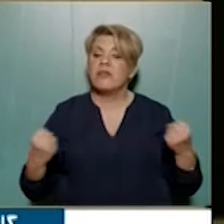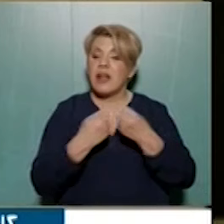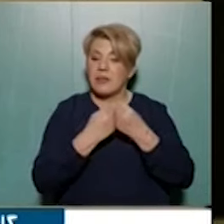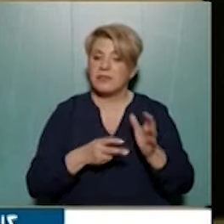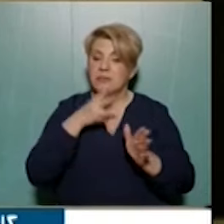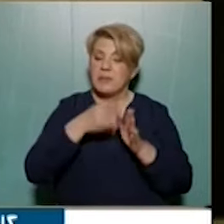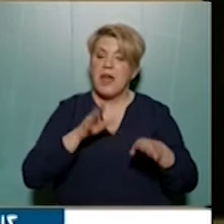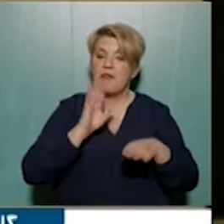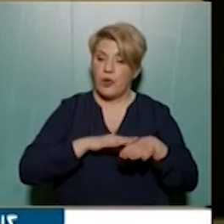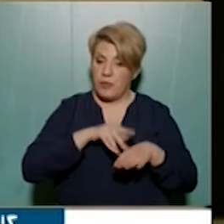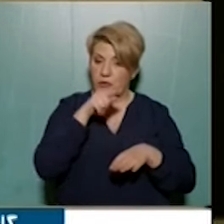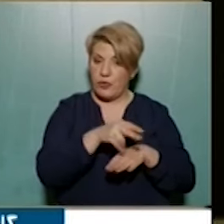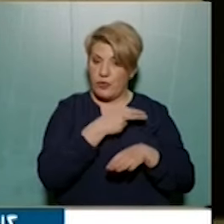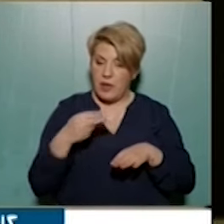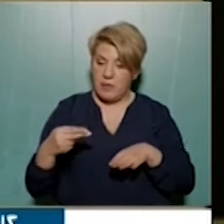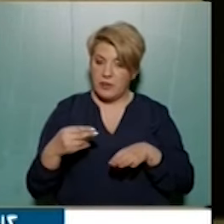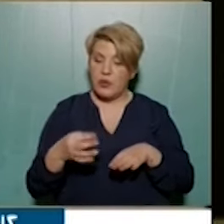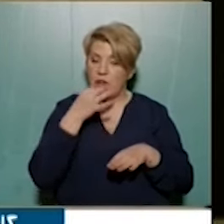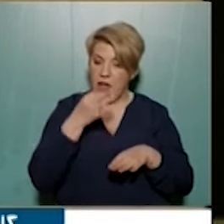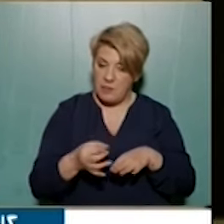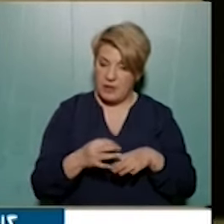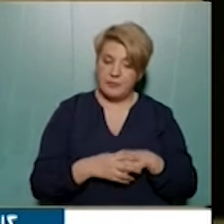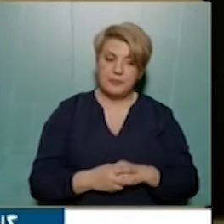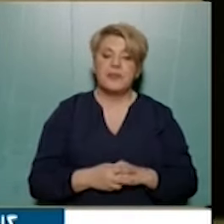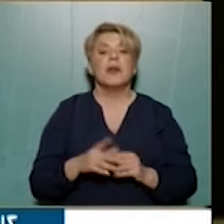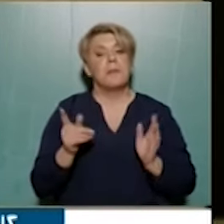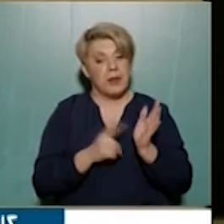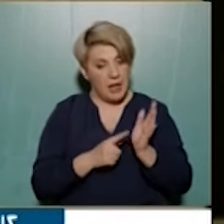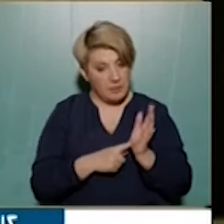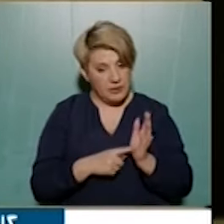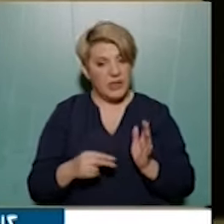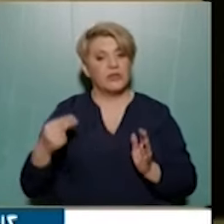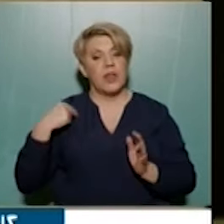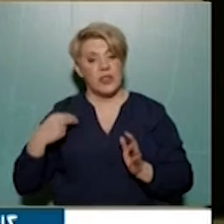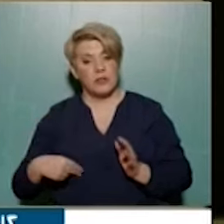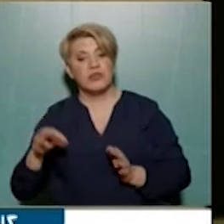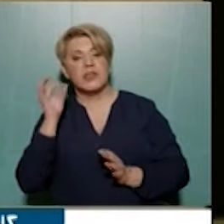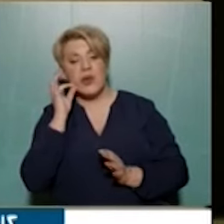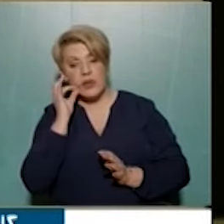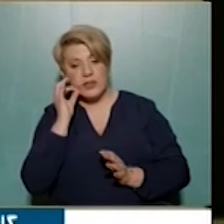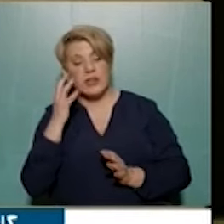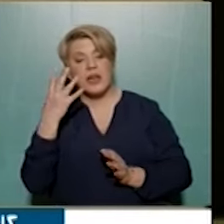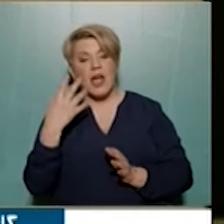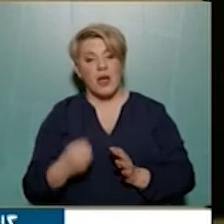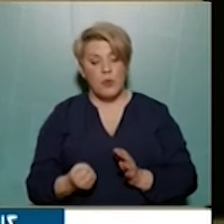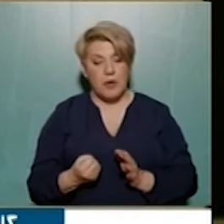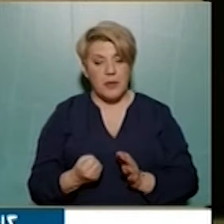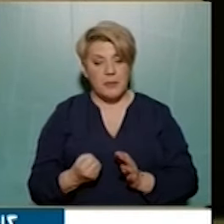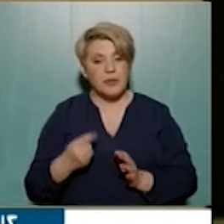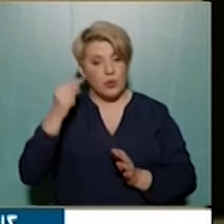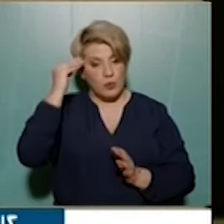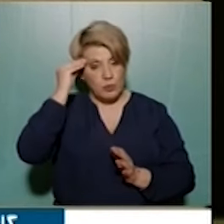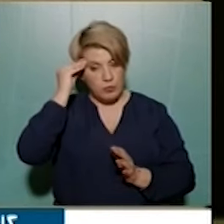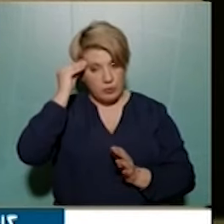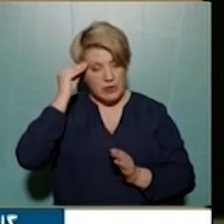αυτό το λέμε γιατί πρέπει και σαν Δήμος Θεσσαλονίκης να έχουμε το νου